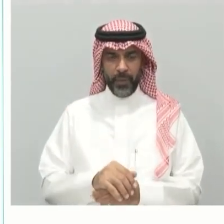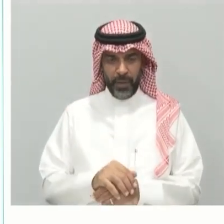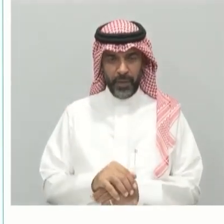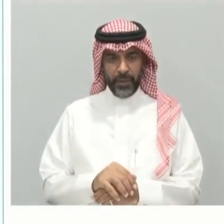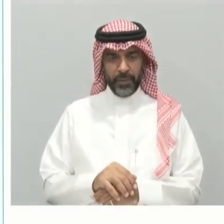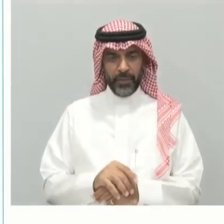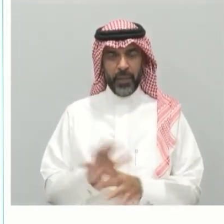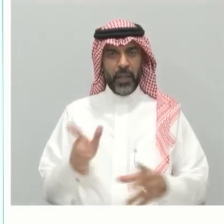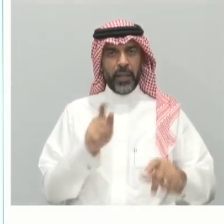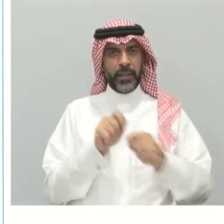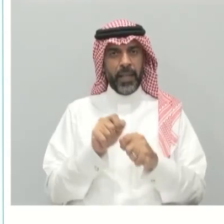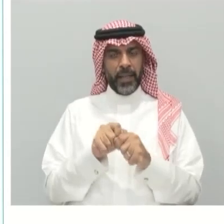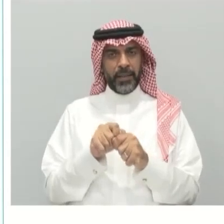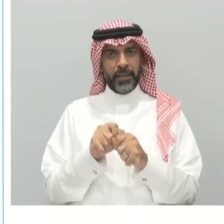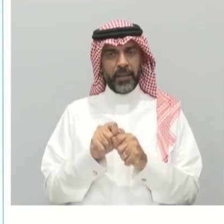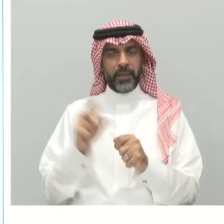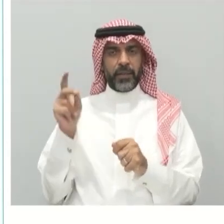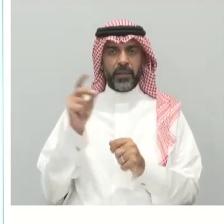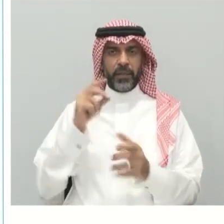ماذا لانتاج